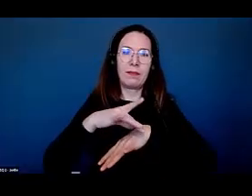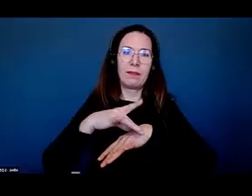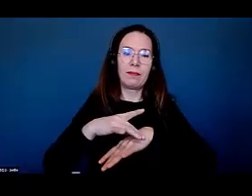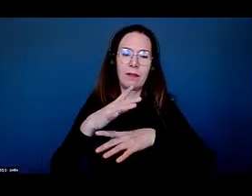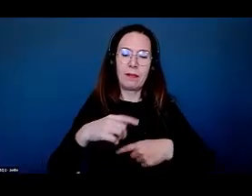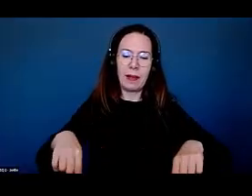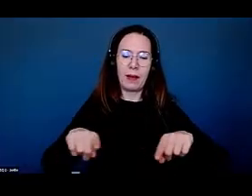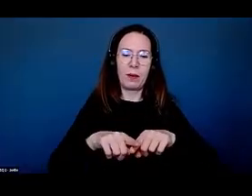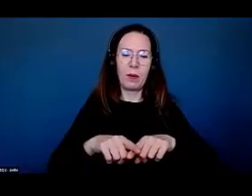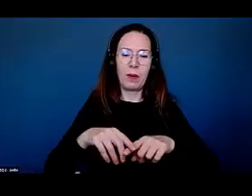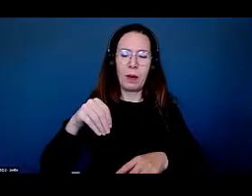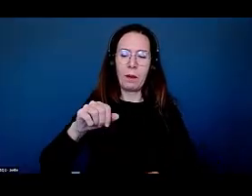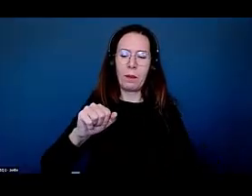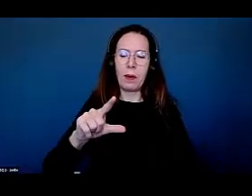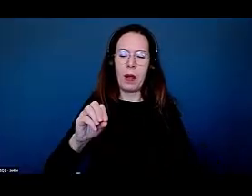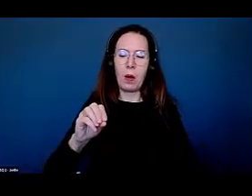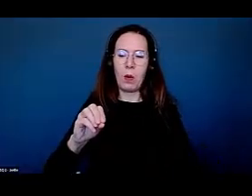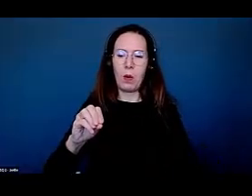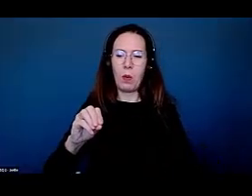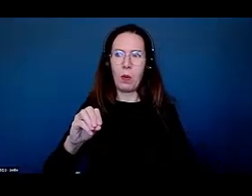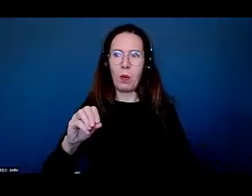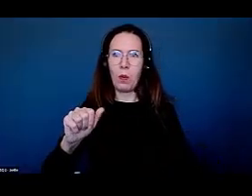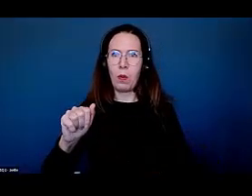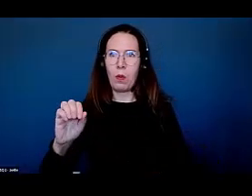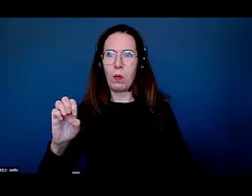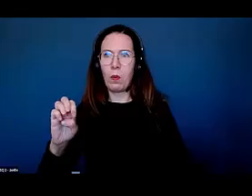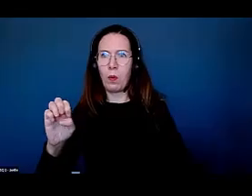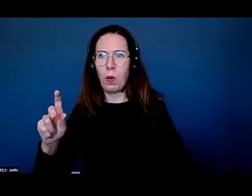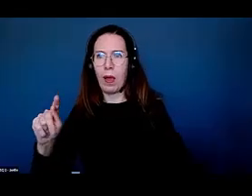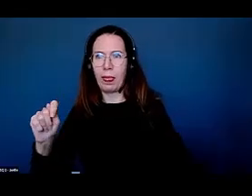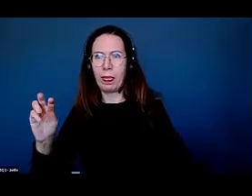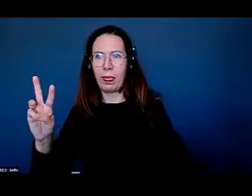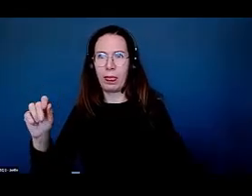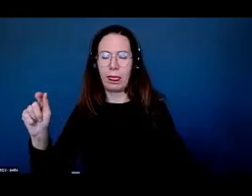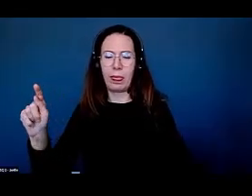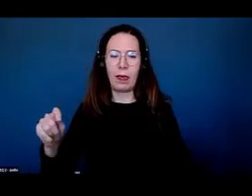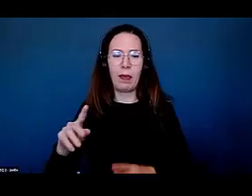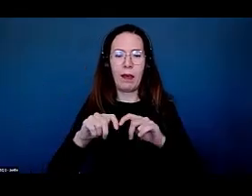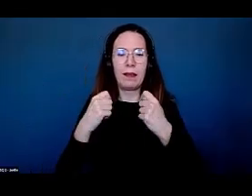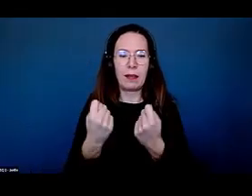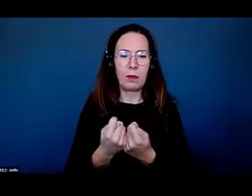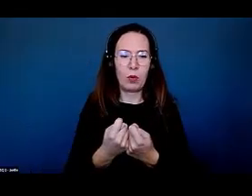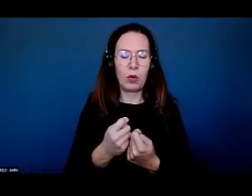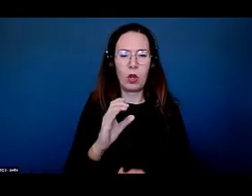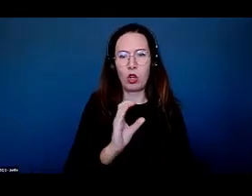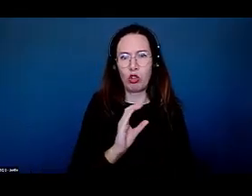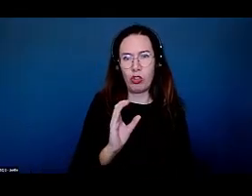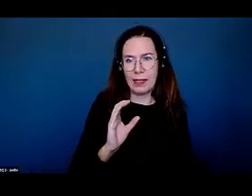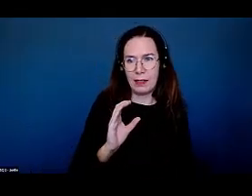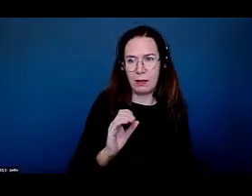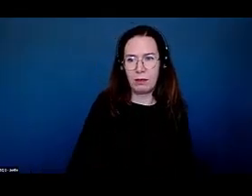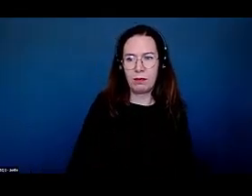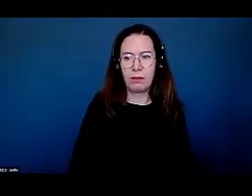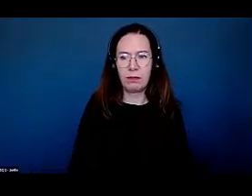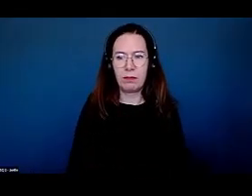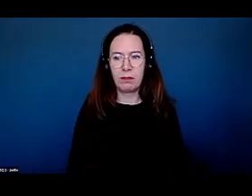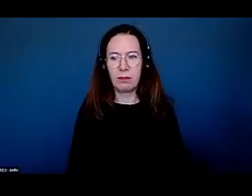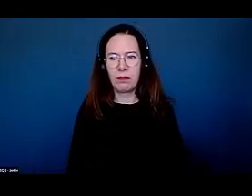sur le territoire des Malawat, dans des tribus coaching.